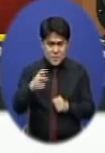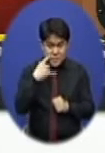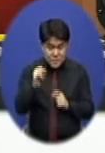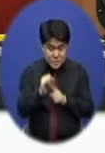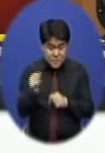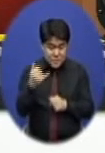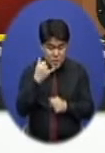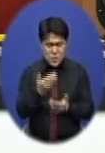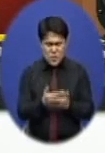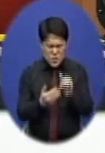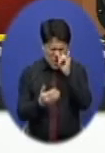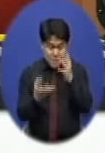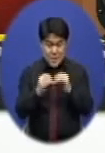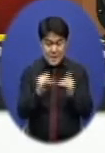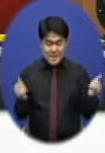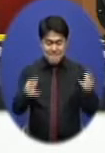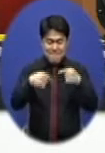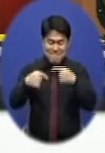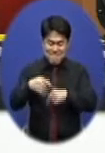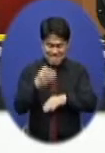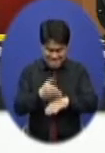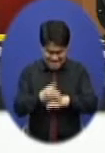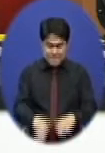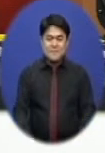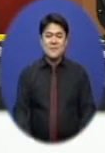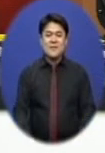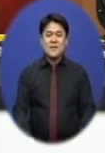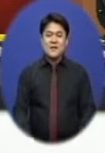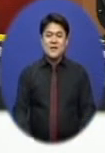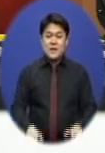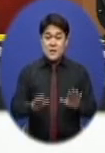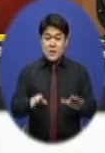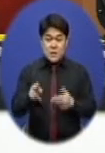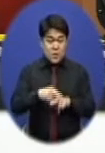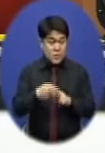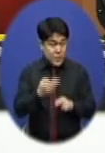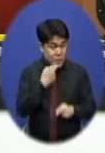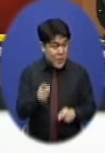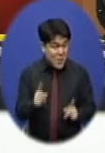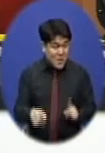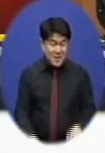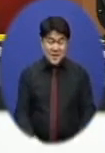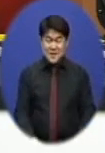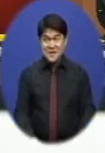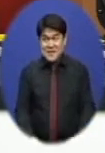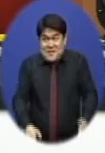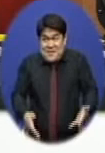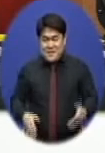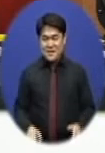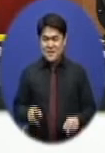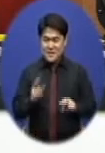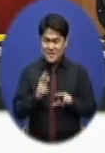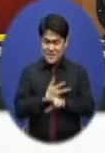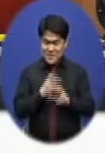그분께서도 연락 주시고 많은 네. 분들 함께해 주셔서 감사드리면서 이 주에는 선물이 네. 안 들어오셨나요? 요새는요. 아